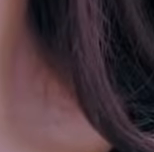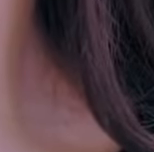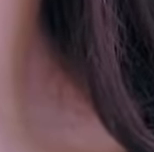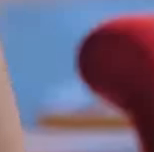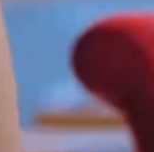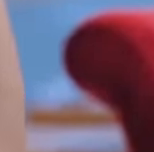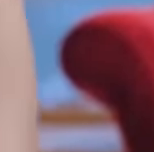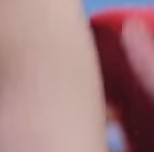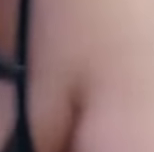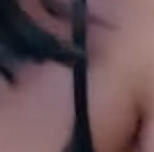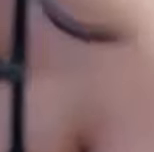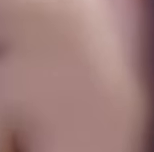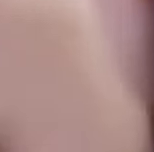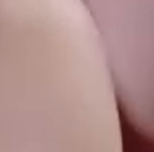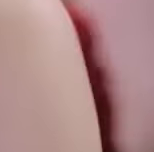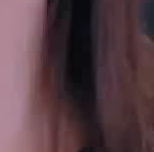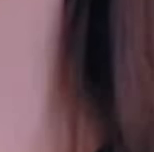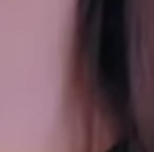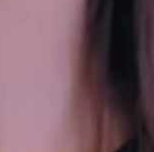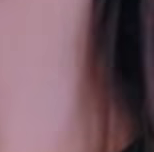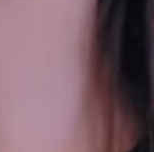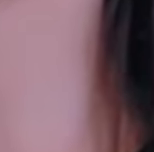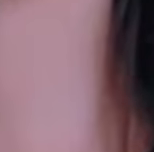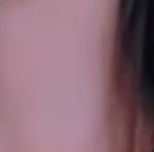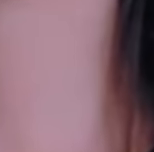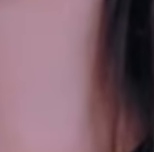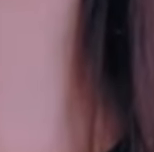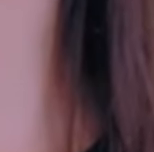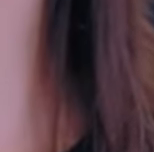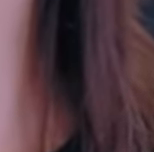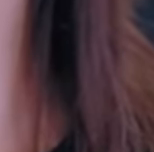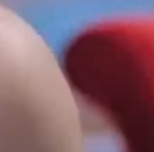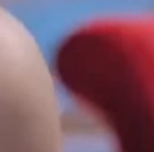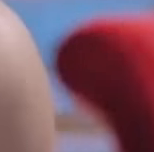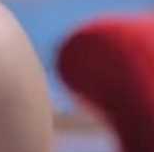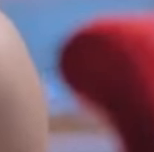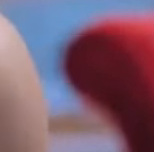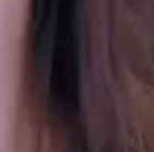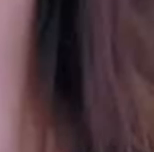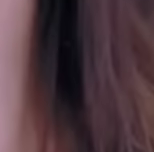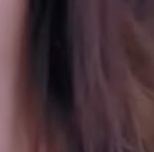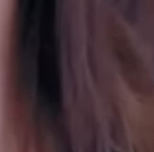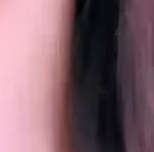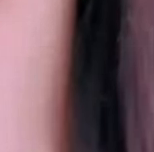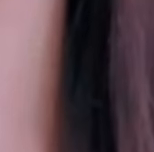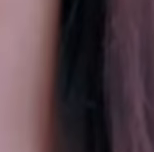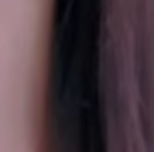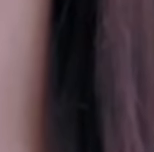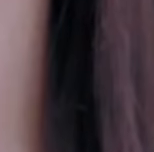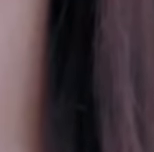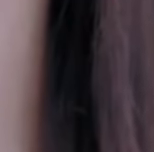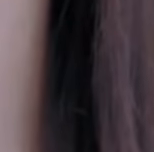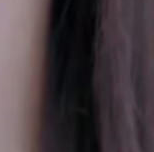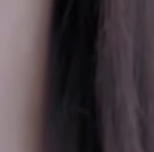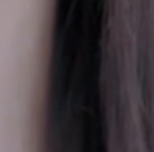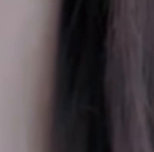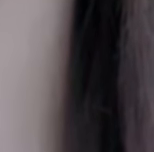pagkamatay ni Daddy! Ate, buti nga sa life ko eh. May nagtatanong sa akin kung okay lang ako. Dahil nasaan pa